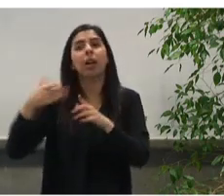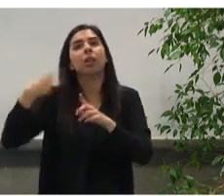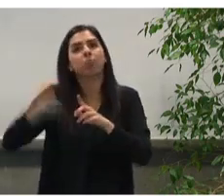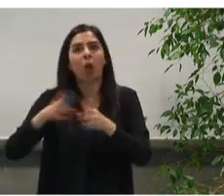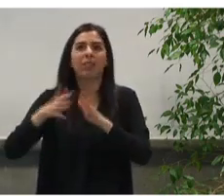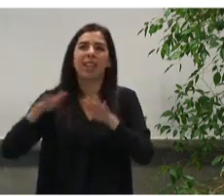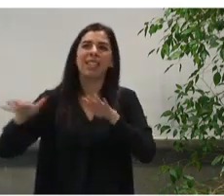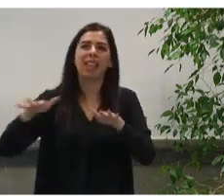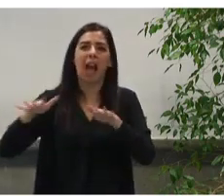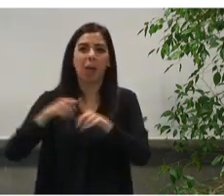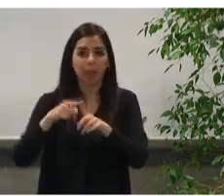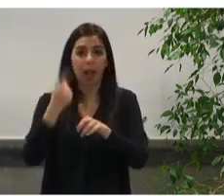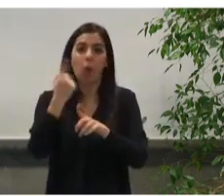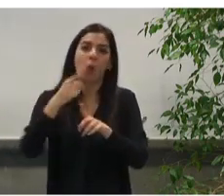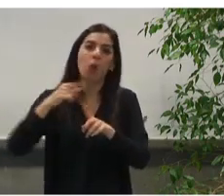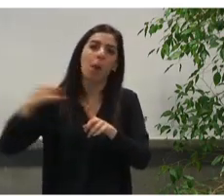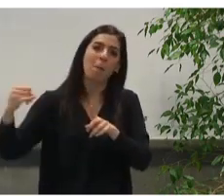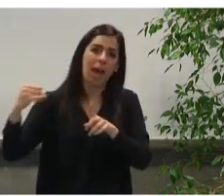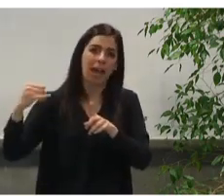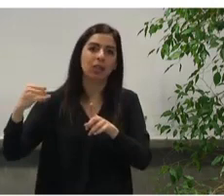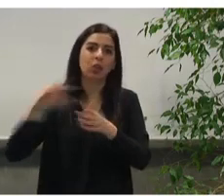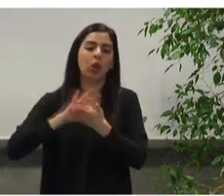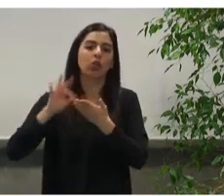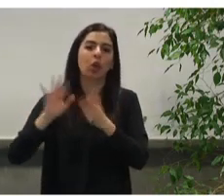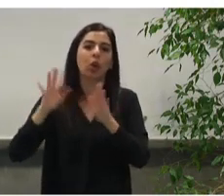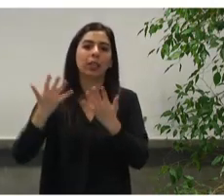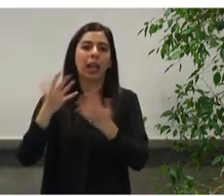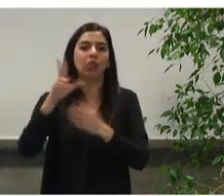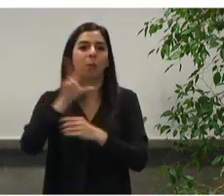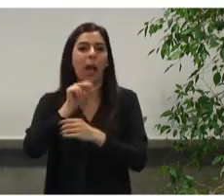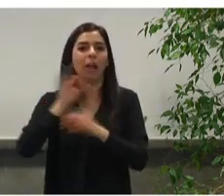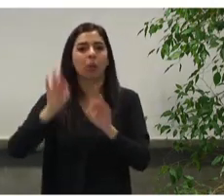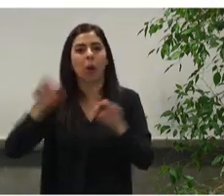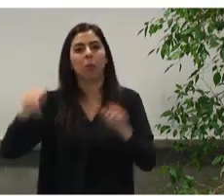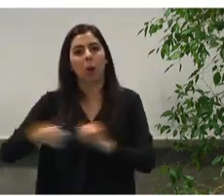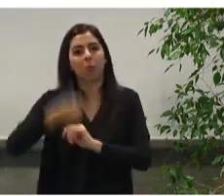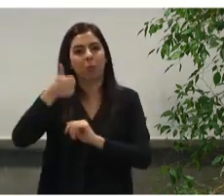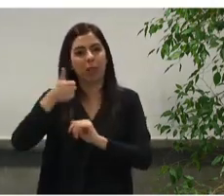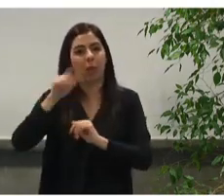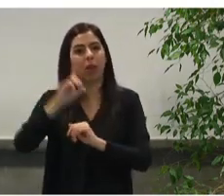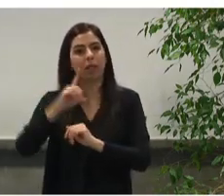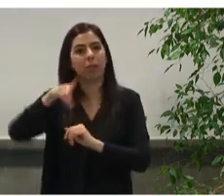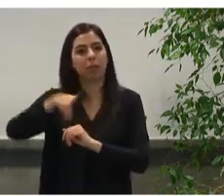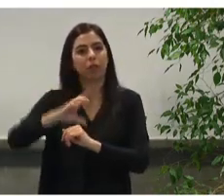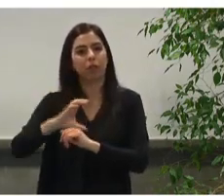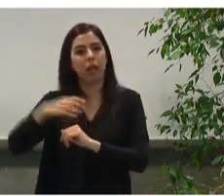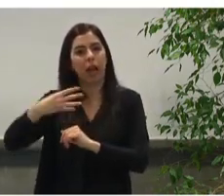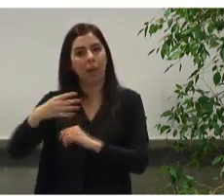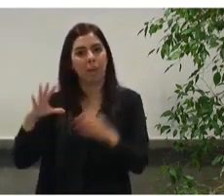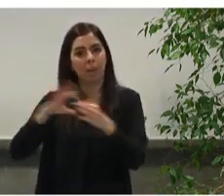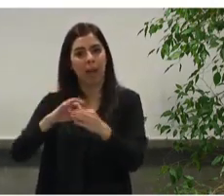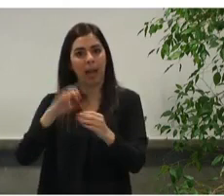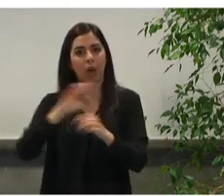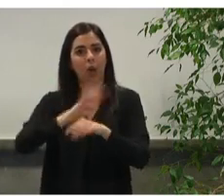intorno a 1,5, intorno al 10 marzo, giorno del lockdown, dei primi DPCM su questo